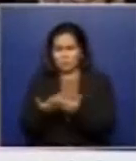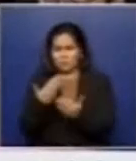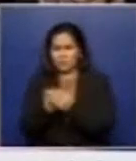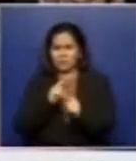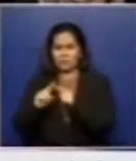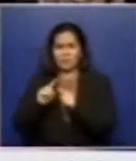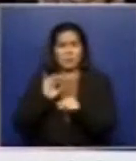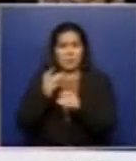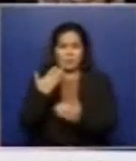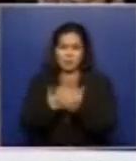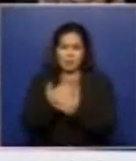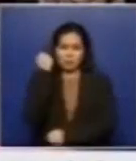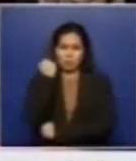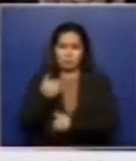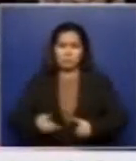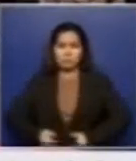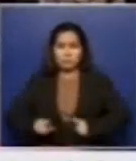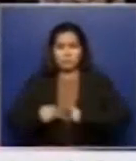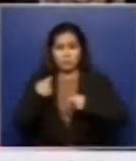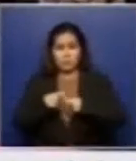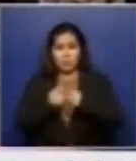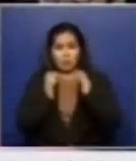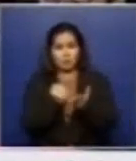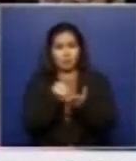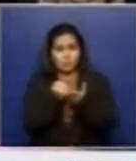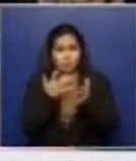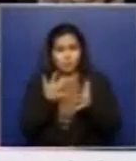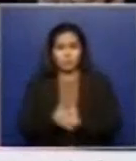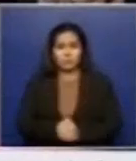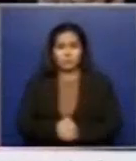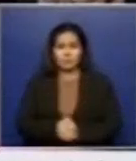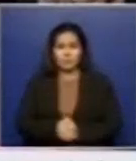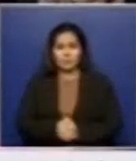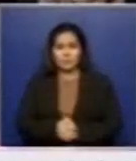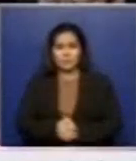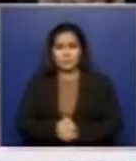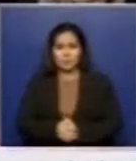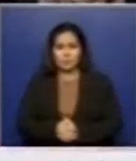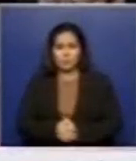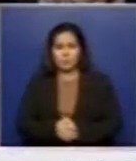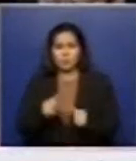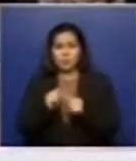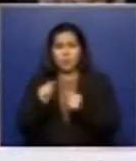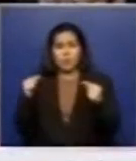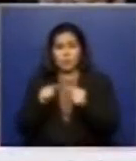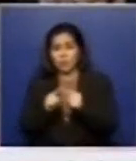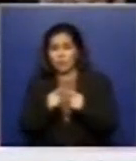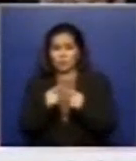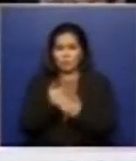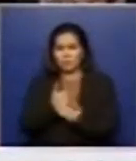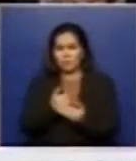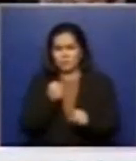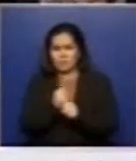มื่อยากจนเมื่อลำบากขาดที่พึ่งครับอยู่กลางบ่อน้ำไม่มีอะไรจะเกาะก็เกาะ วันนี้ไม่มีที่ไหนจะไ